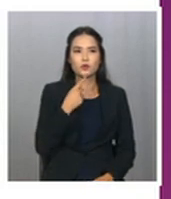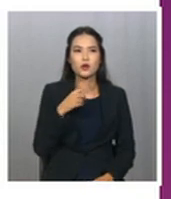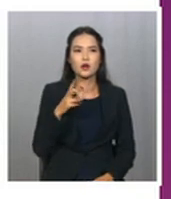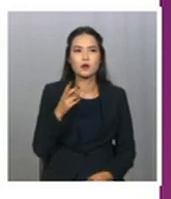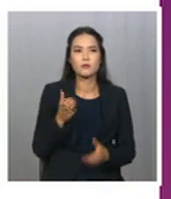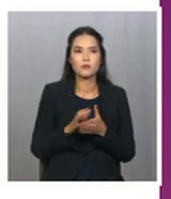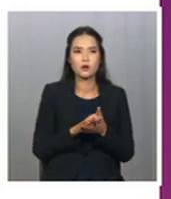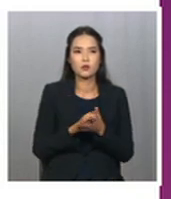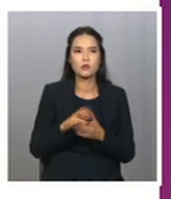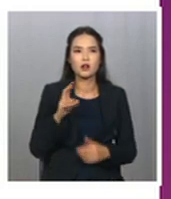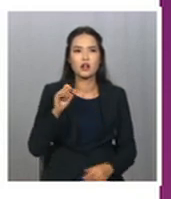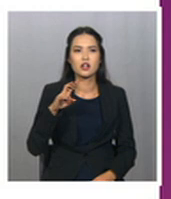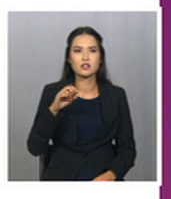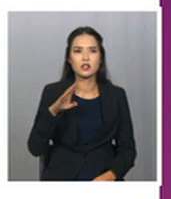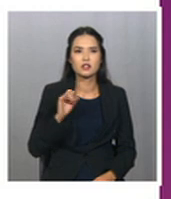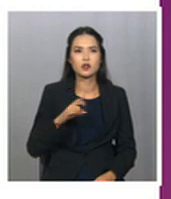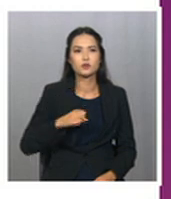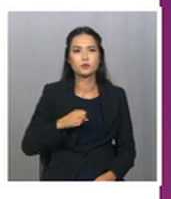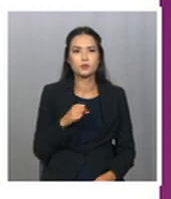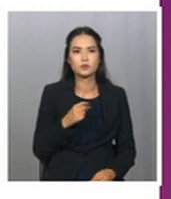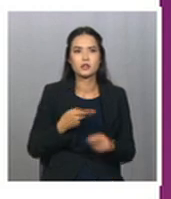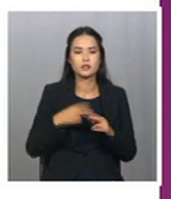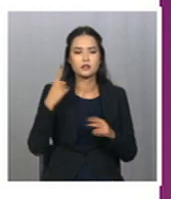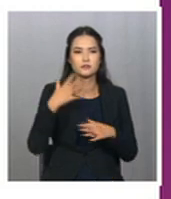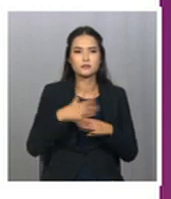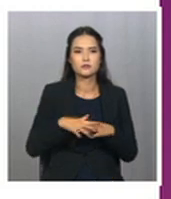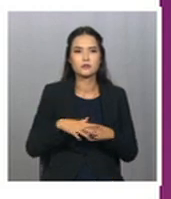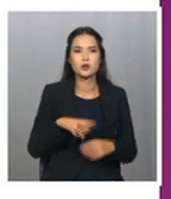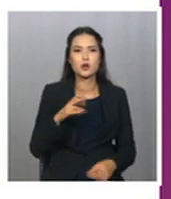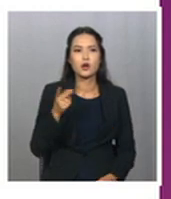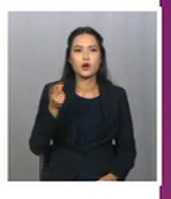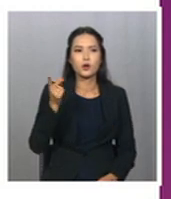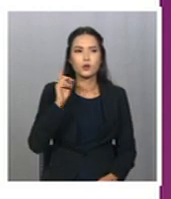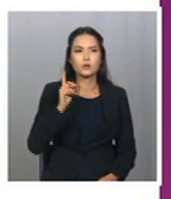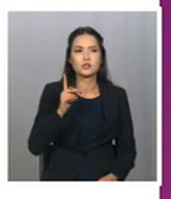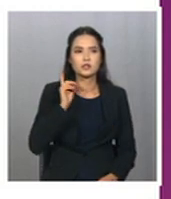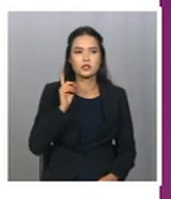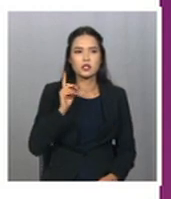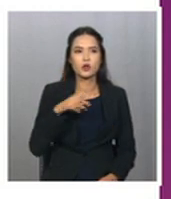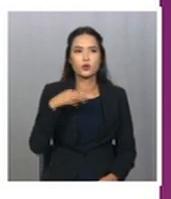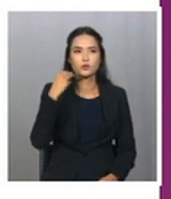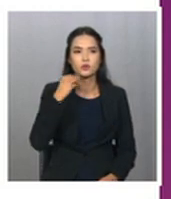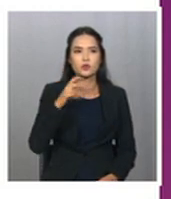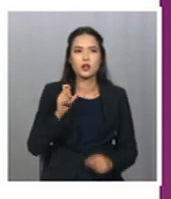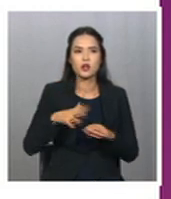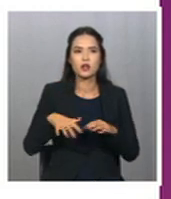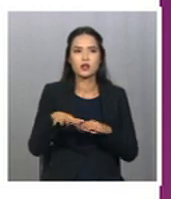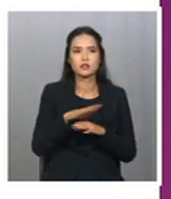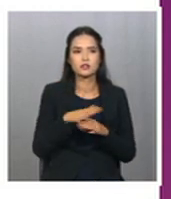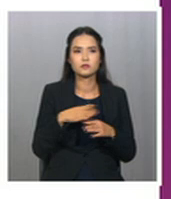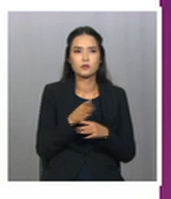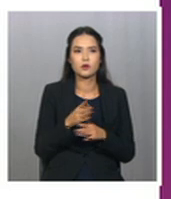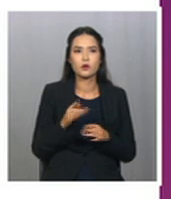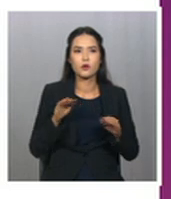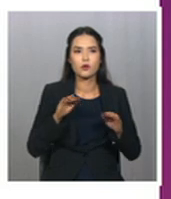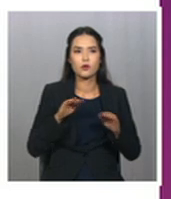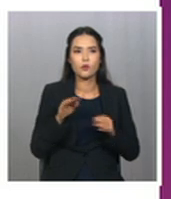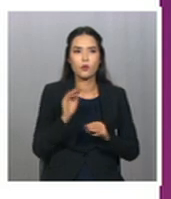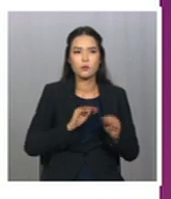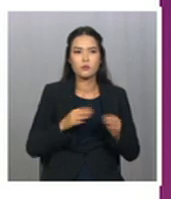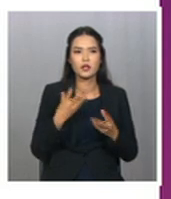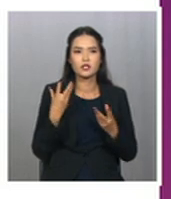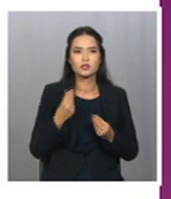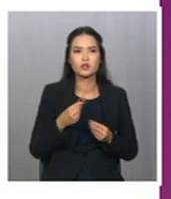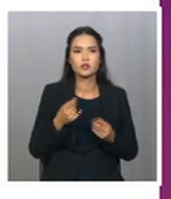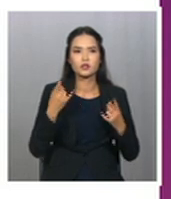Бауырластар, қандастар, туыстар деген ұғымды білдіреді. Көне заманда түркі халықтары бөліне қоймаған кезеңде дүниеге